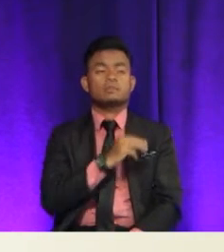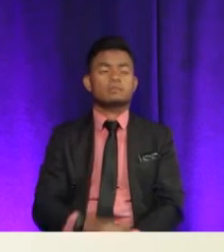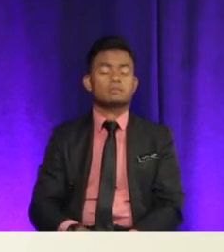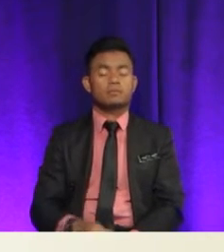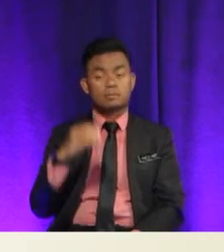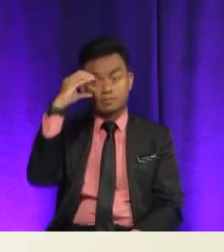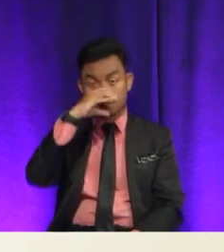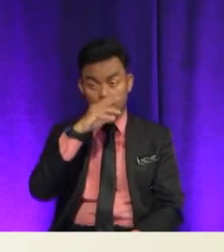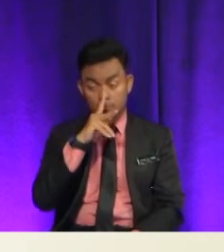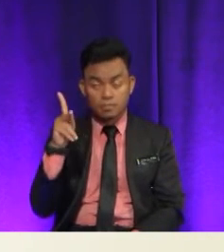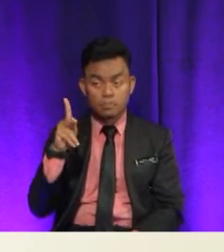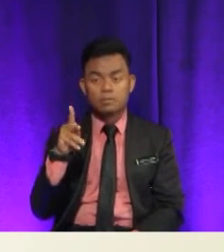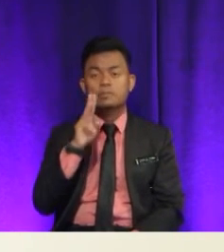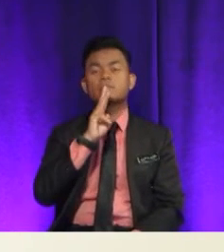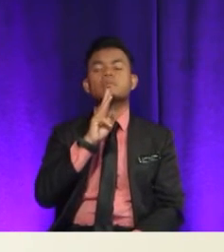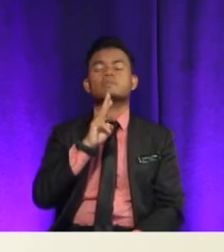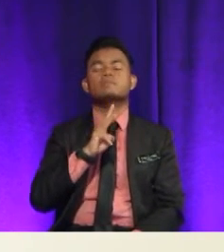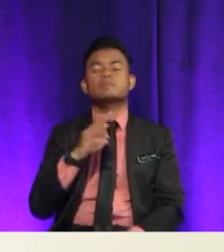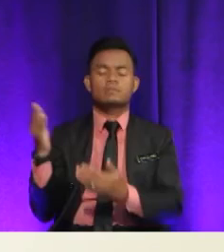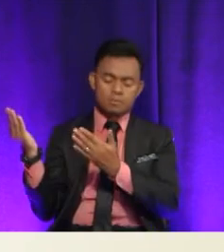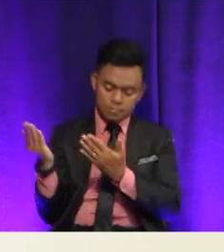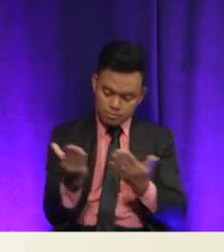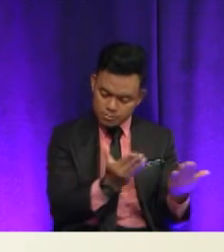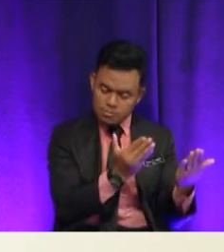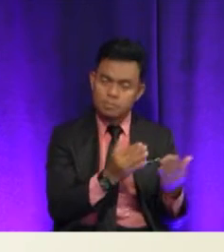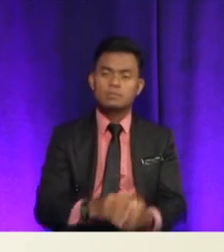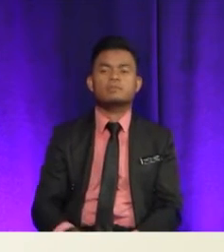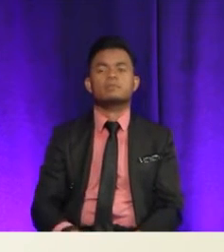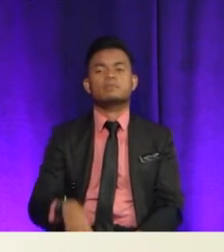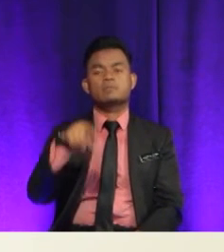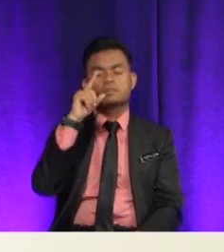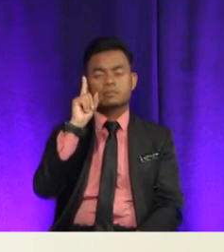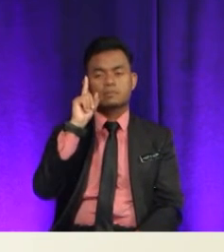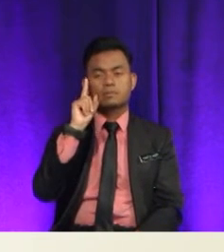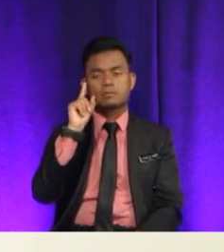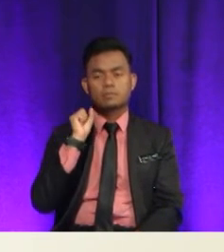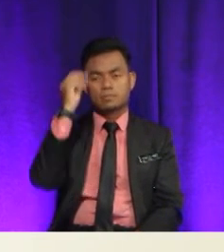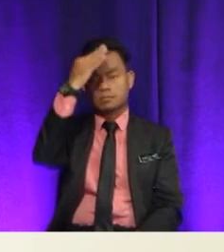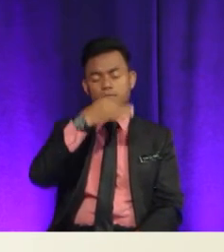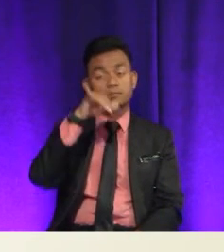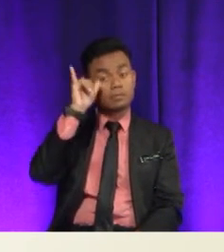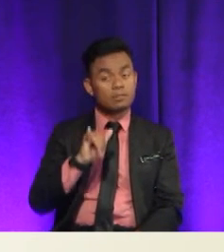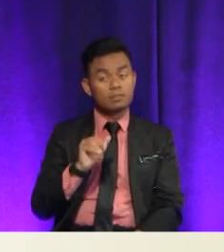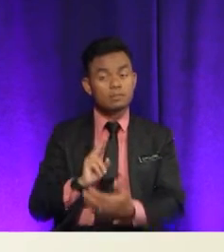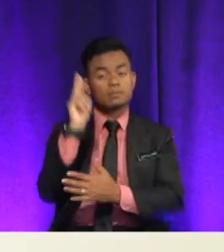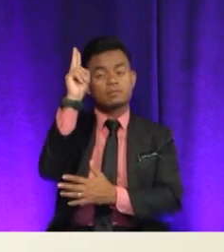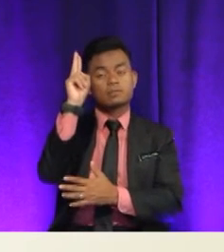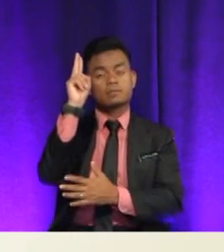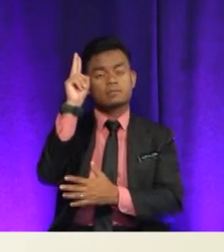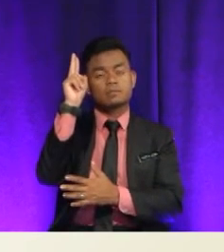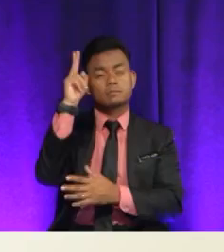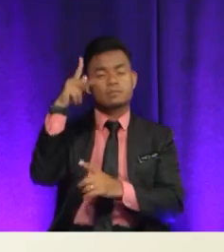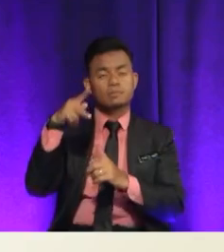air bawa ke kemari menyatakan satu kepribadian unggul pada watak Baginda Raja